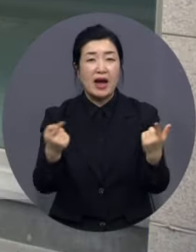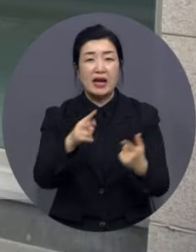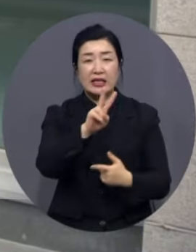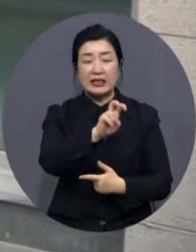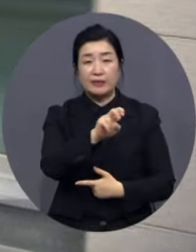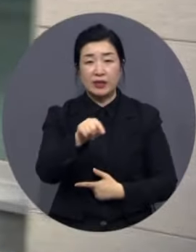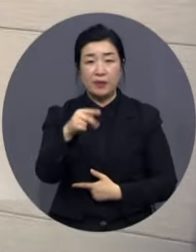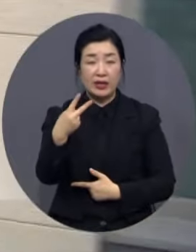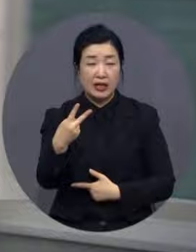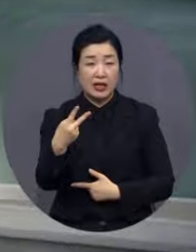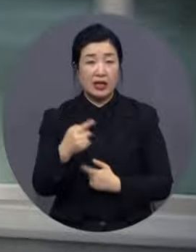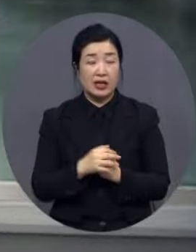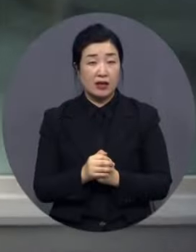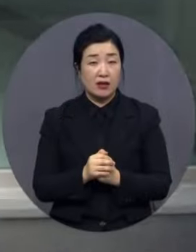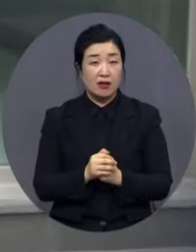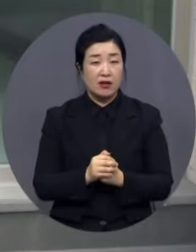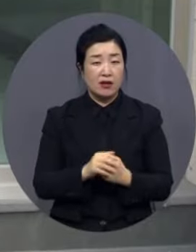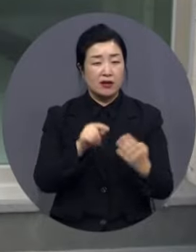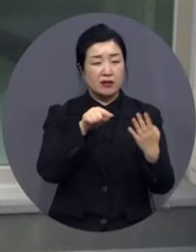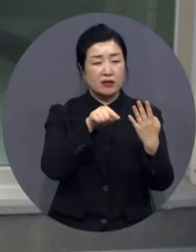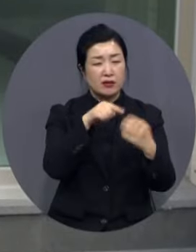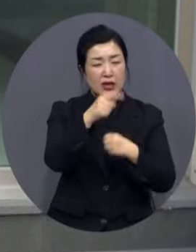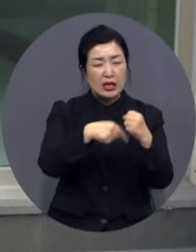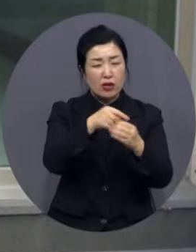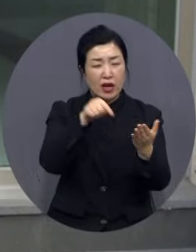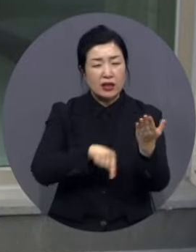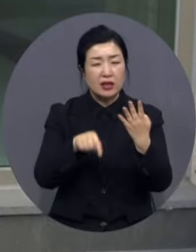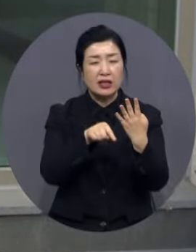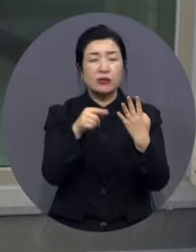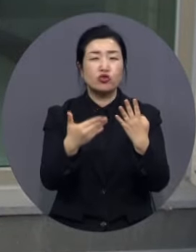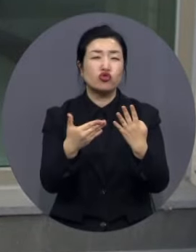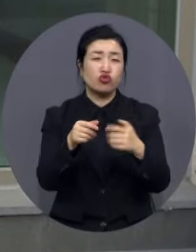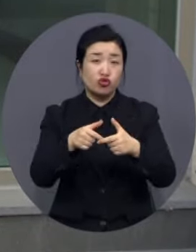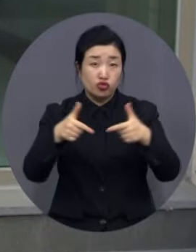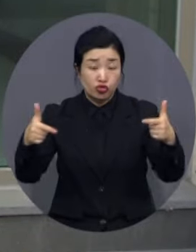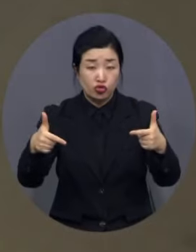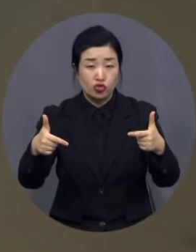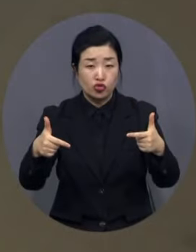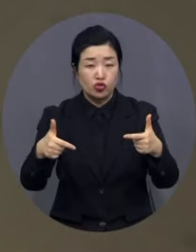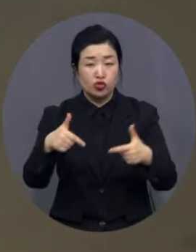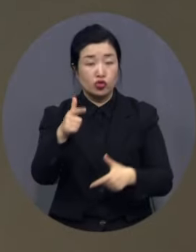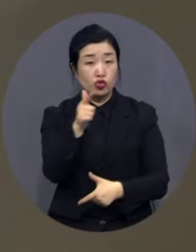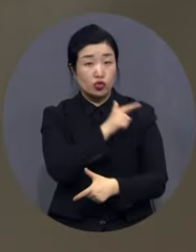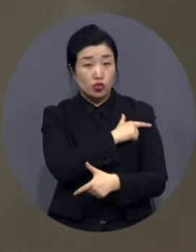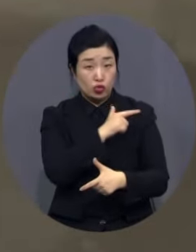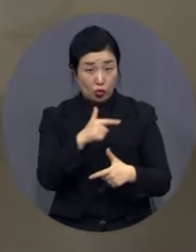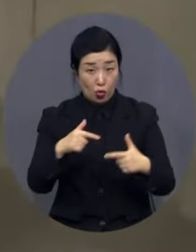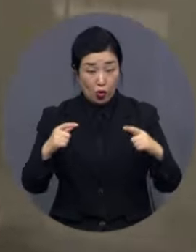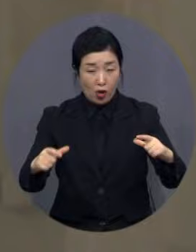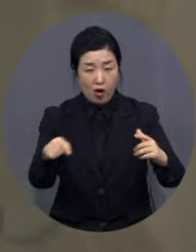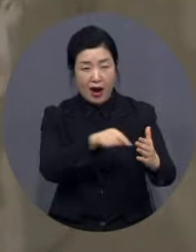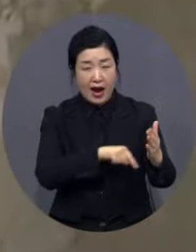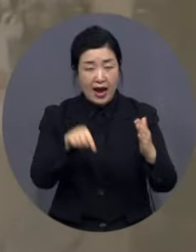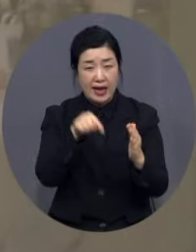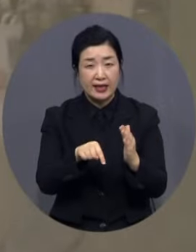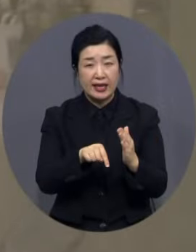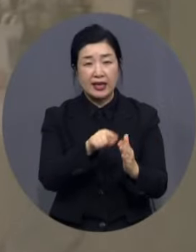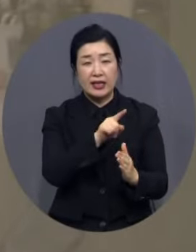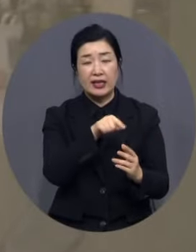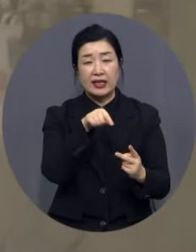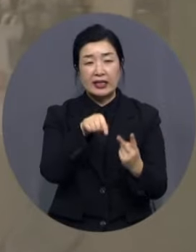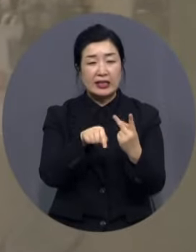20.2% 1년 세 4.9% 포인트 증가했고 노형 오거리 상가 공실률도 2.1%